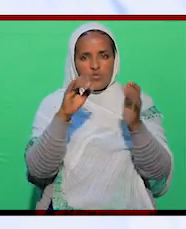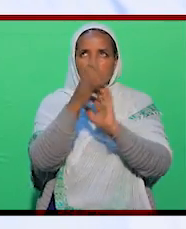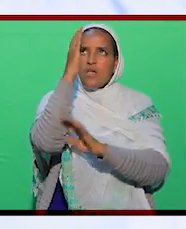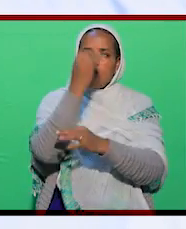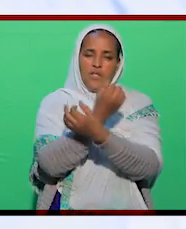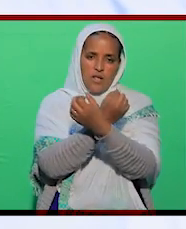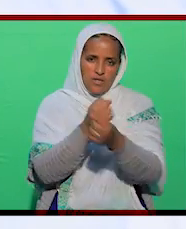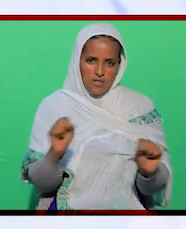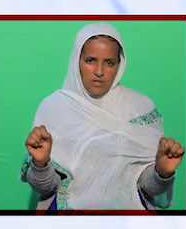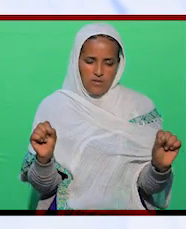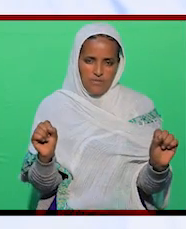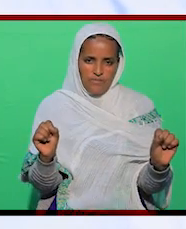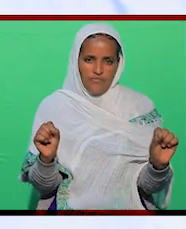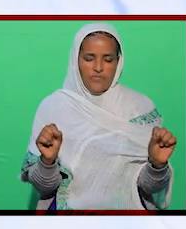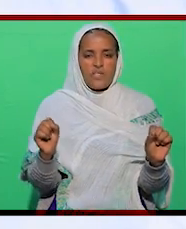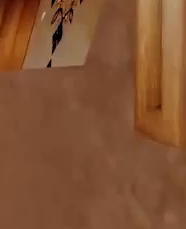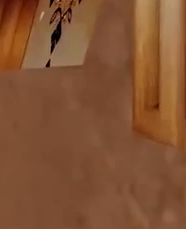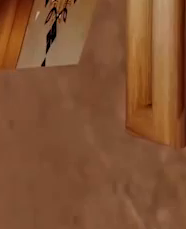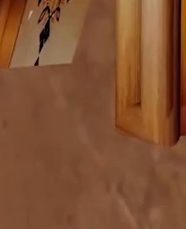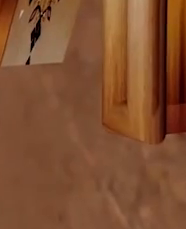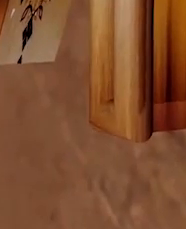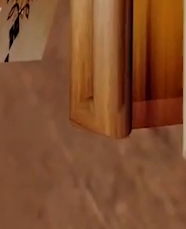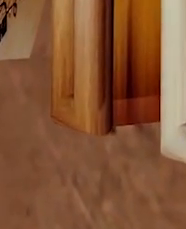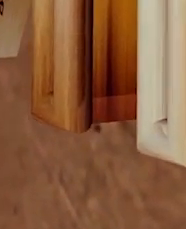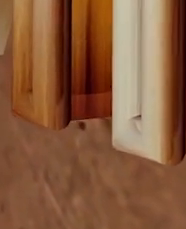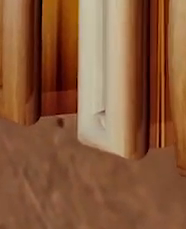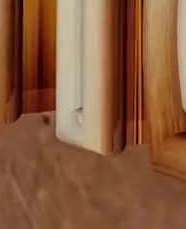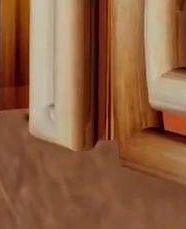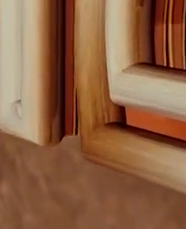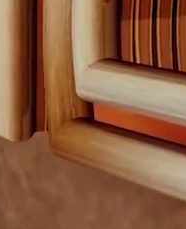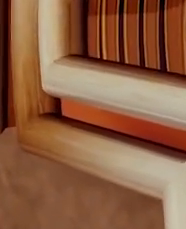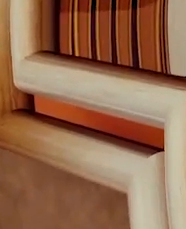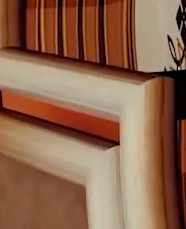ነው። እና እንደ መጫወቻ ከመሆን እግዚአብሔር ያድነን በእውነቱ።